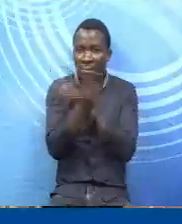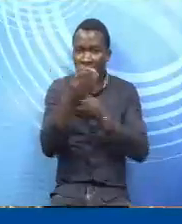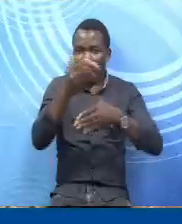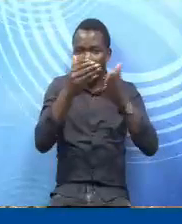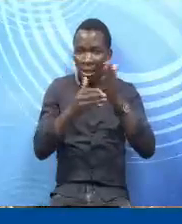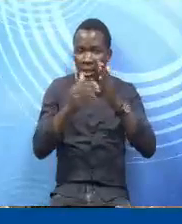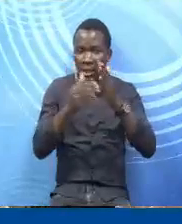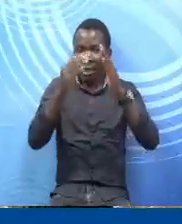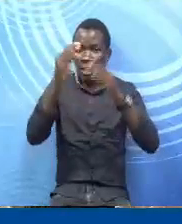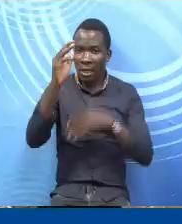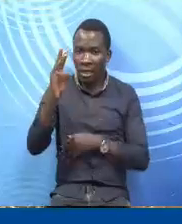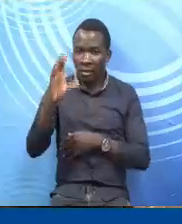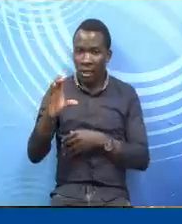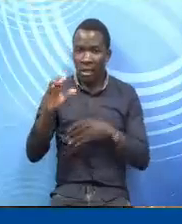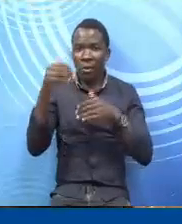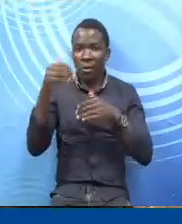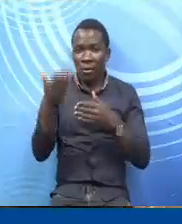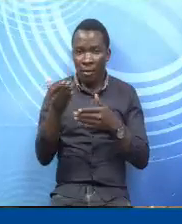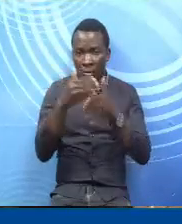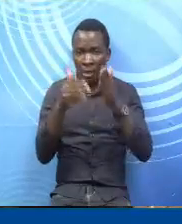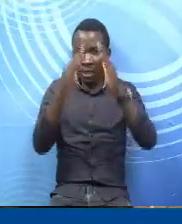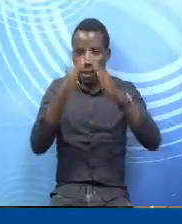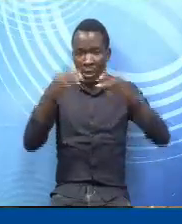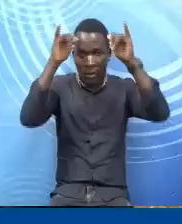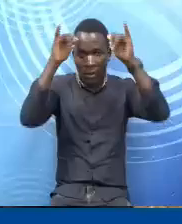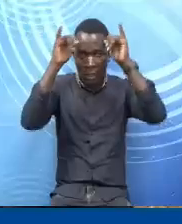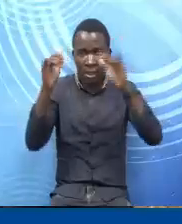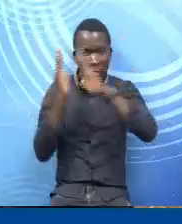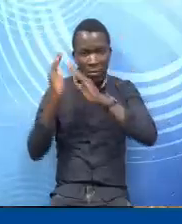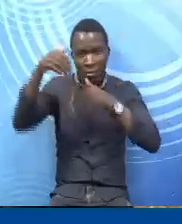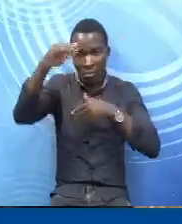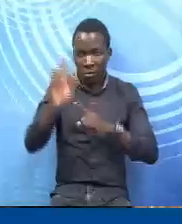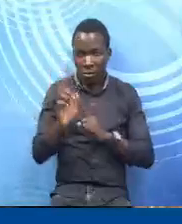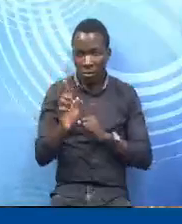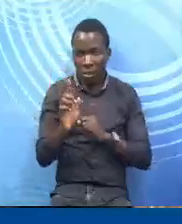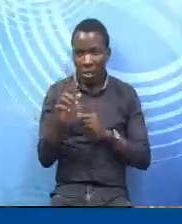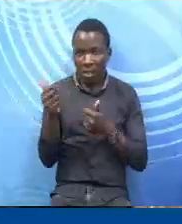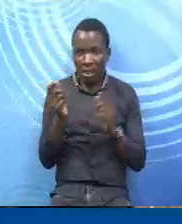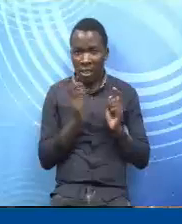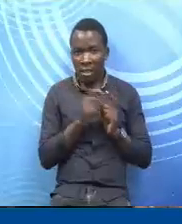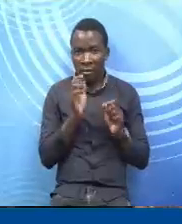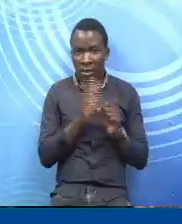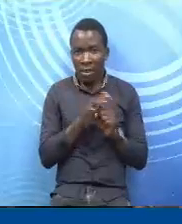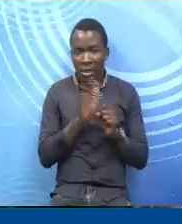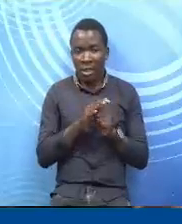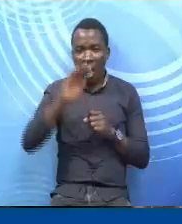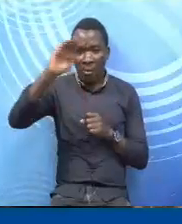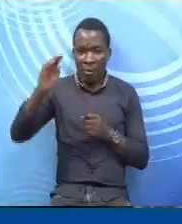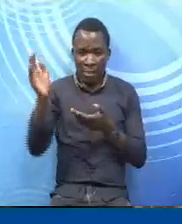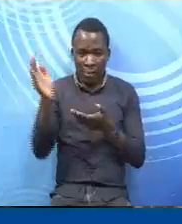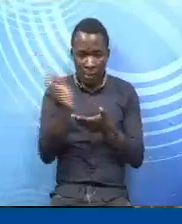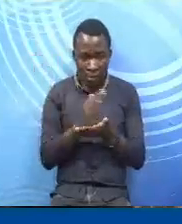nende ikiraro cy'inka inka ntizarare hanze ikindi cyane yagahinda ibintu amabati barasenya